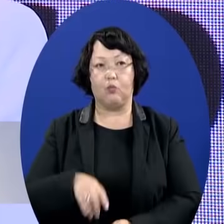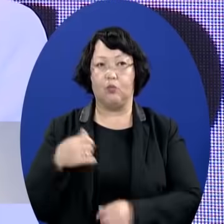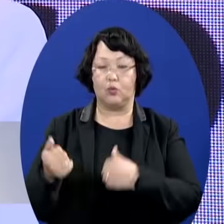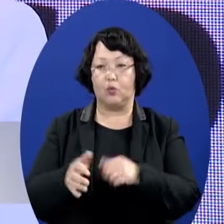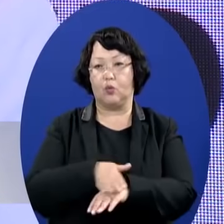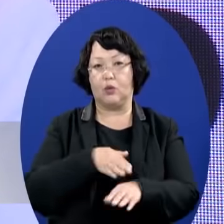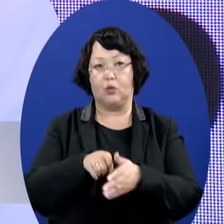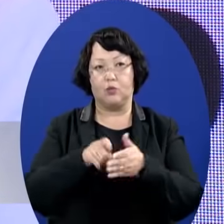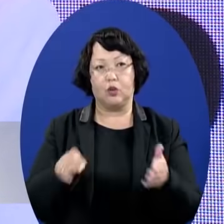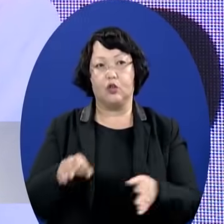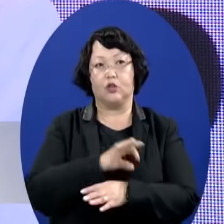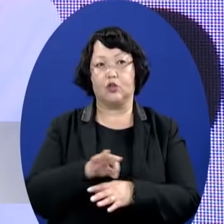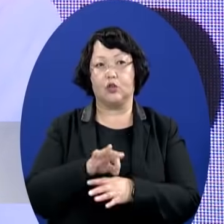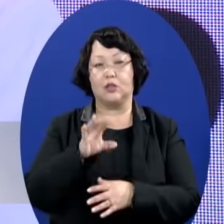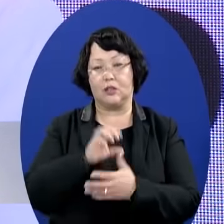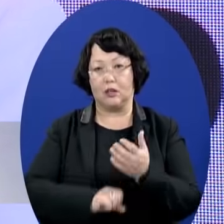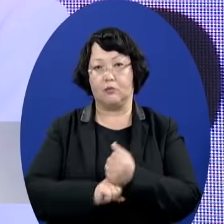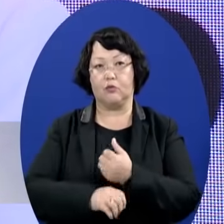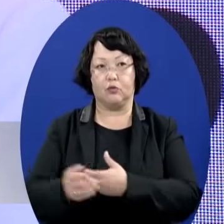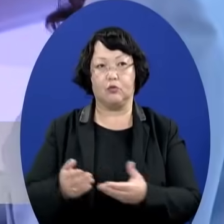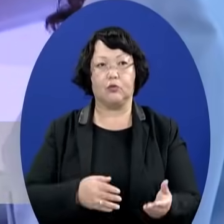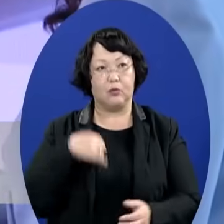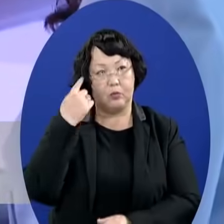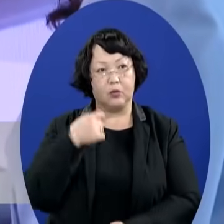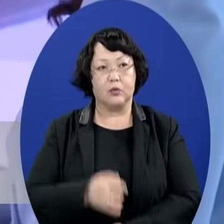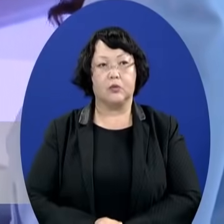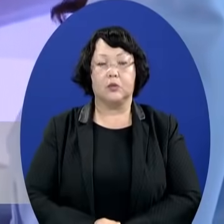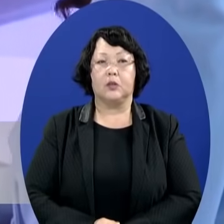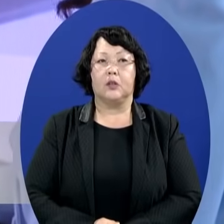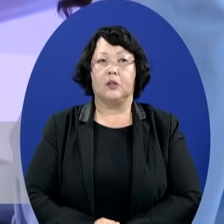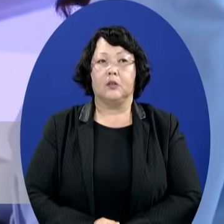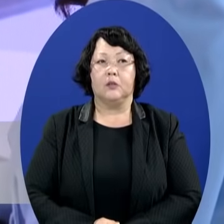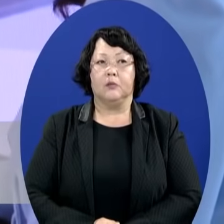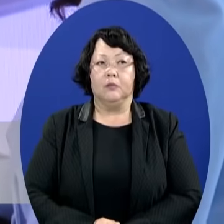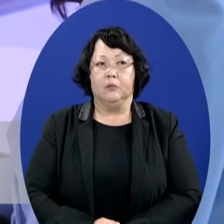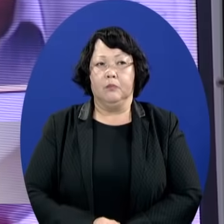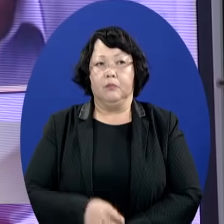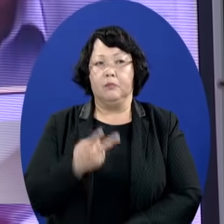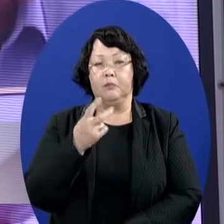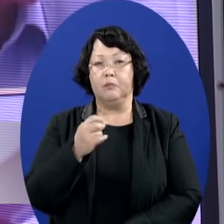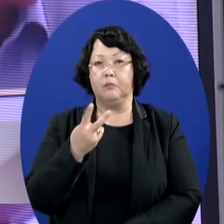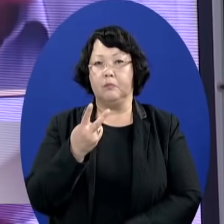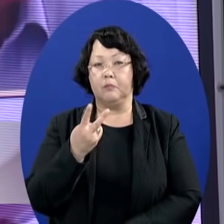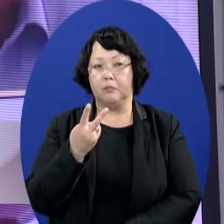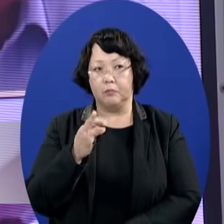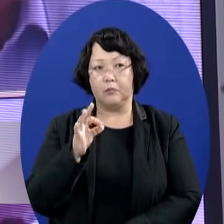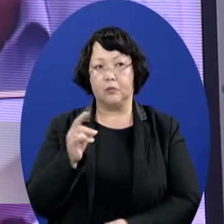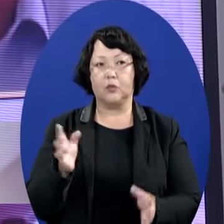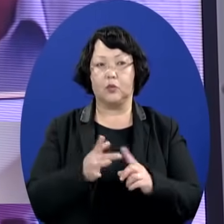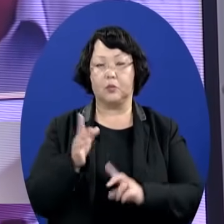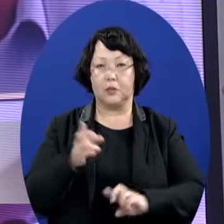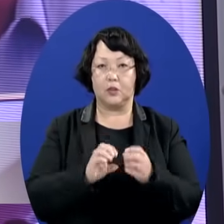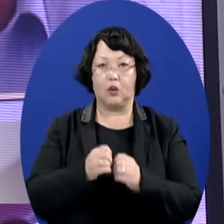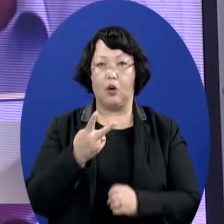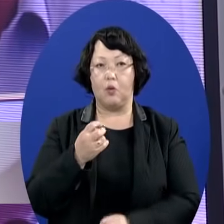урт хугацааны төслүүдийг бол санхүүжүүлэх гэж бодож байгаа юм аа. 2020 оны байдлаар жижиг дунд бизнес эрхлэгч